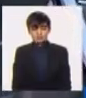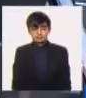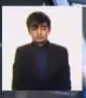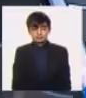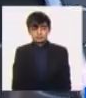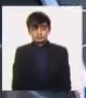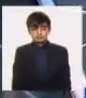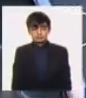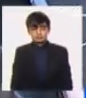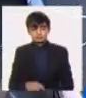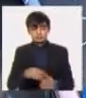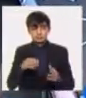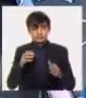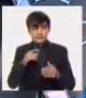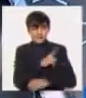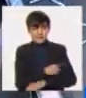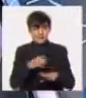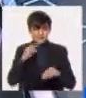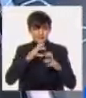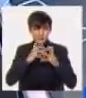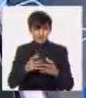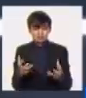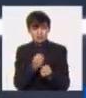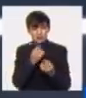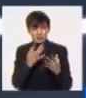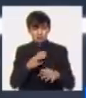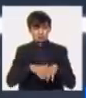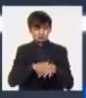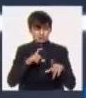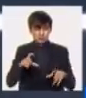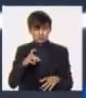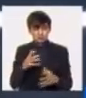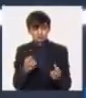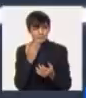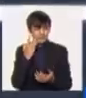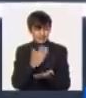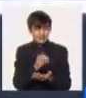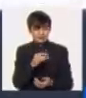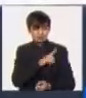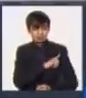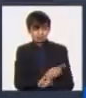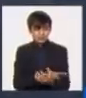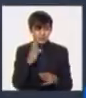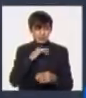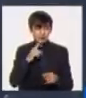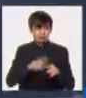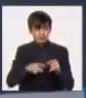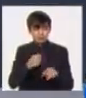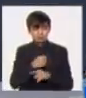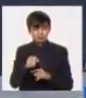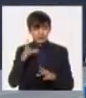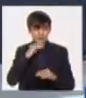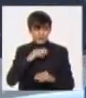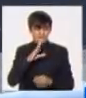Дай-то Бог. Врачей всего мира поддерживают простые люди. Это придает им силы и надежду на скорейшую победу над